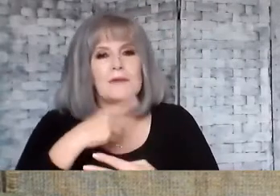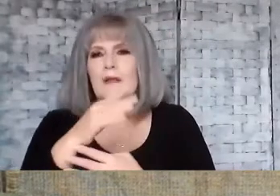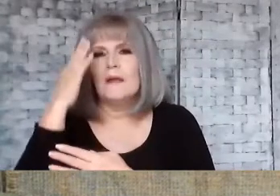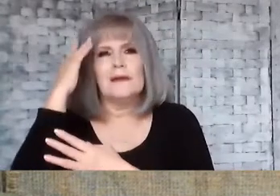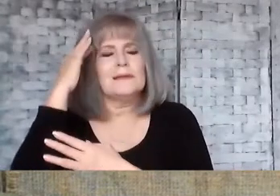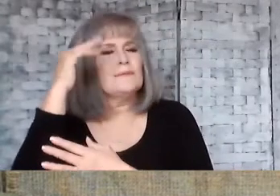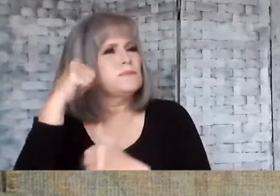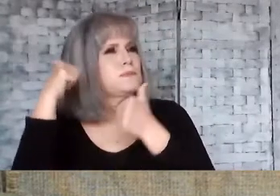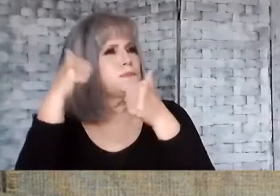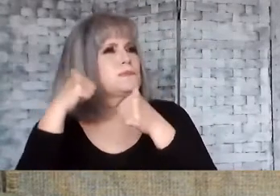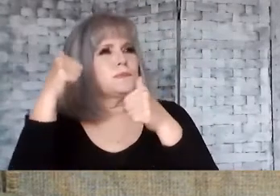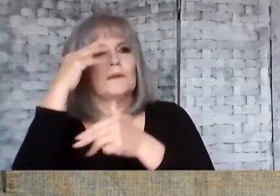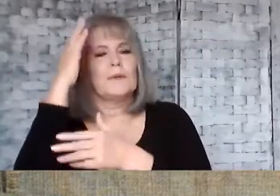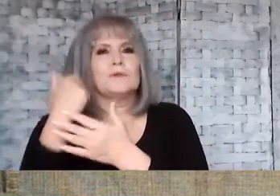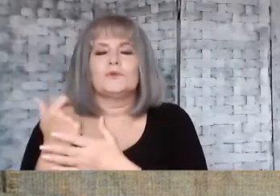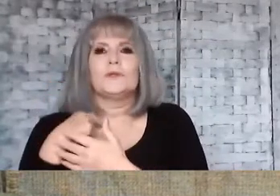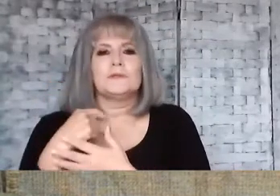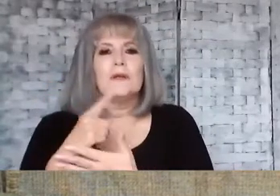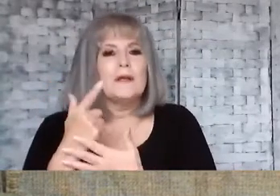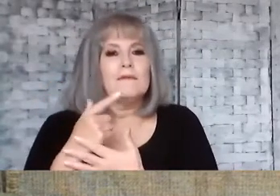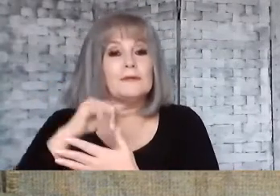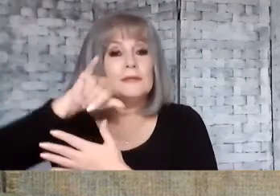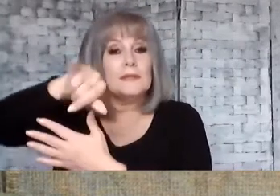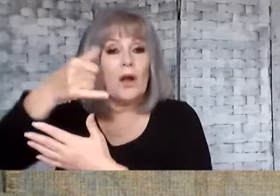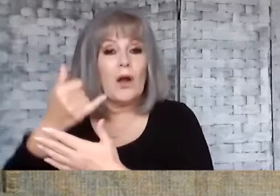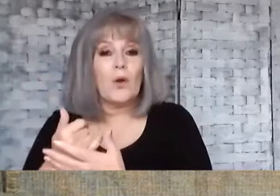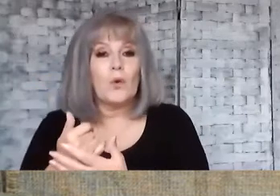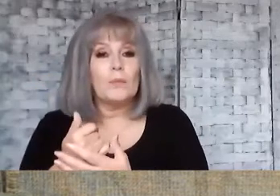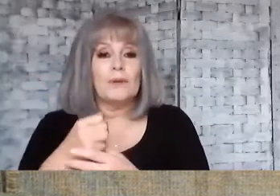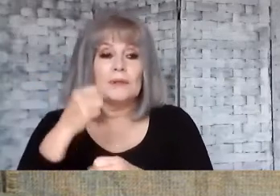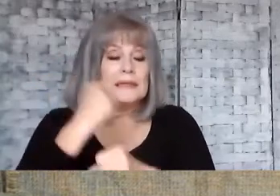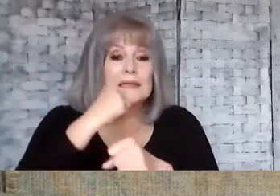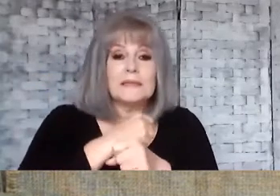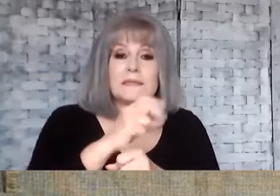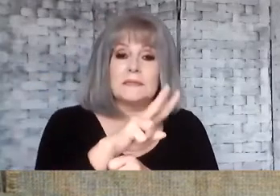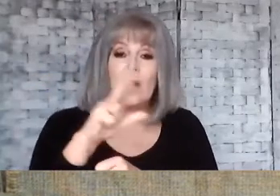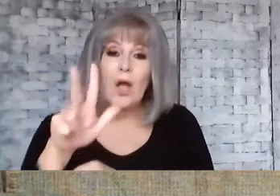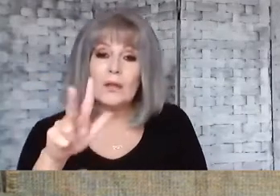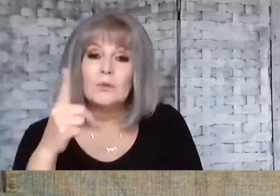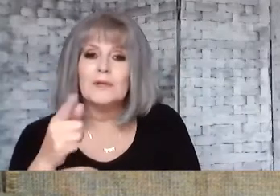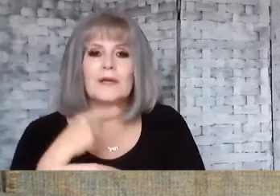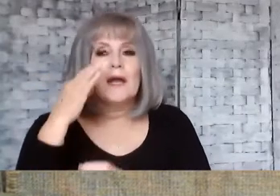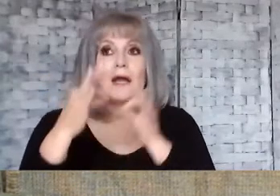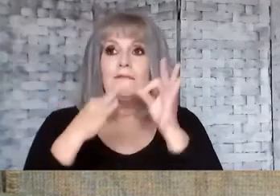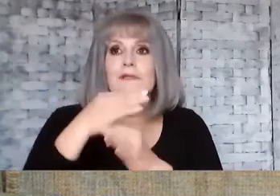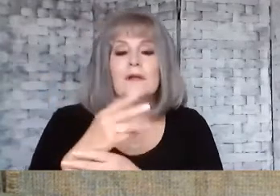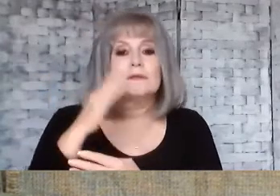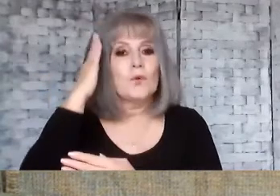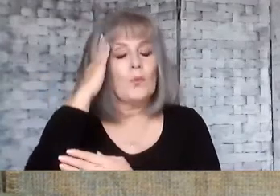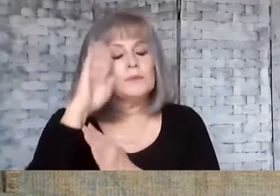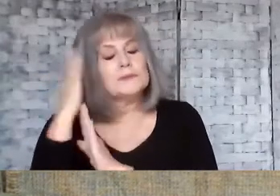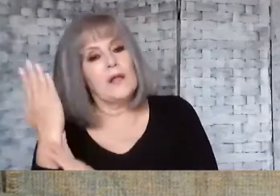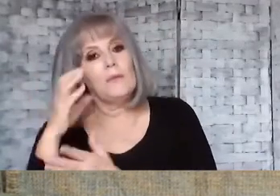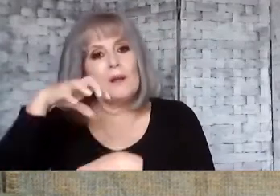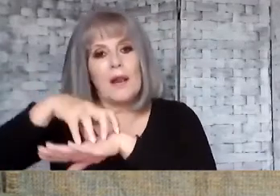Jakob. Jakob wat in Genesis 28 al met sy kop op een klip aan die slaap raak en hy sien die hemel is